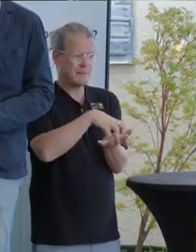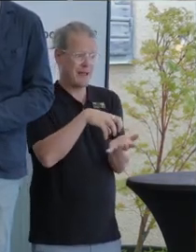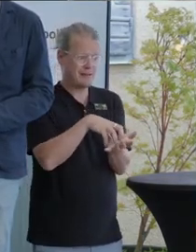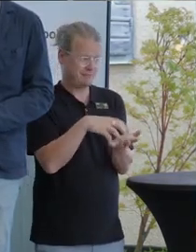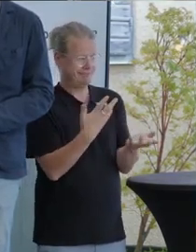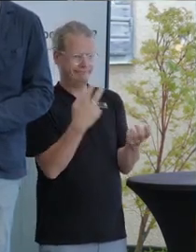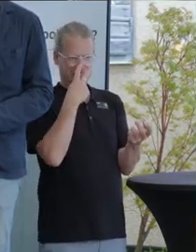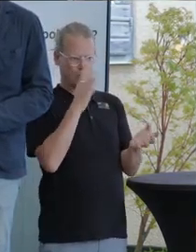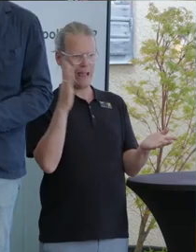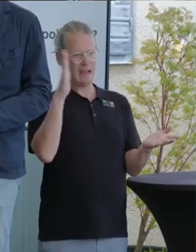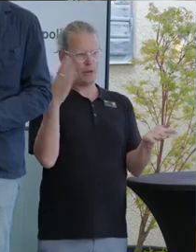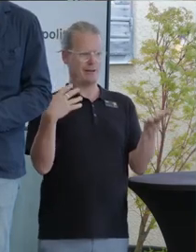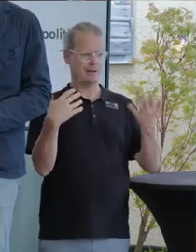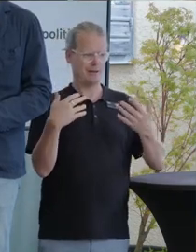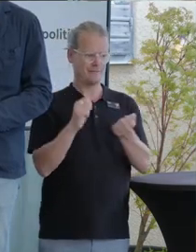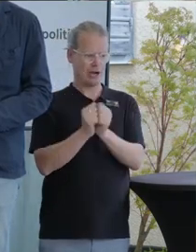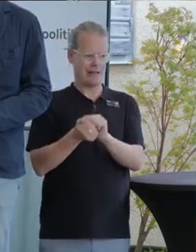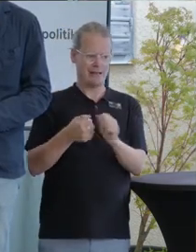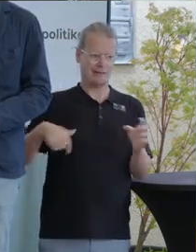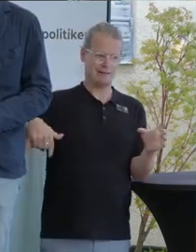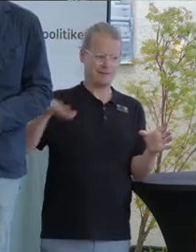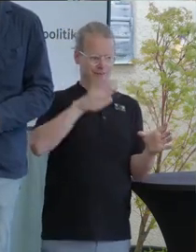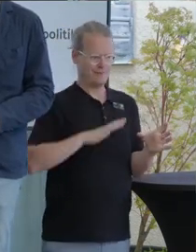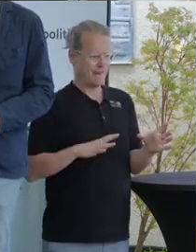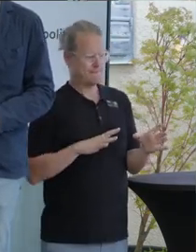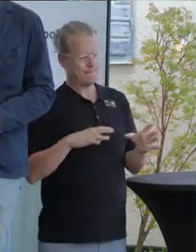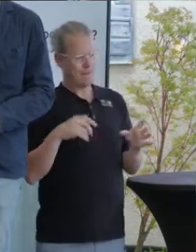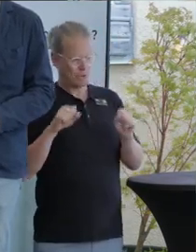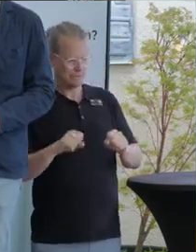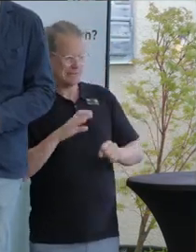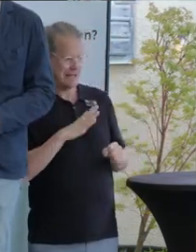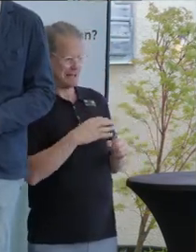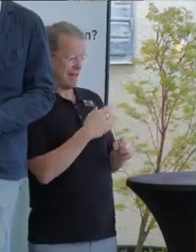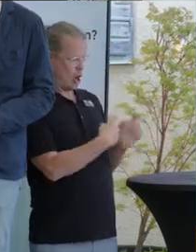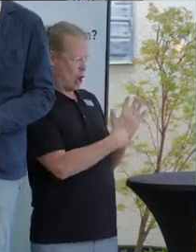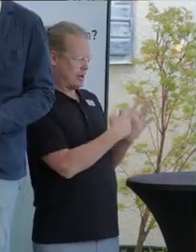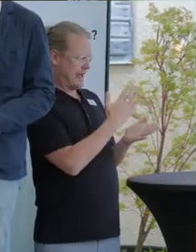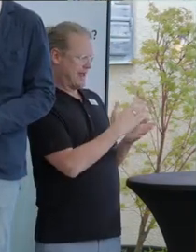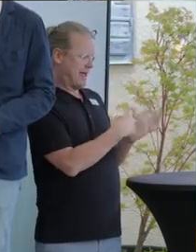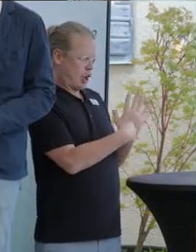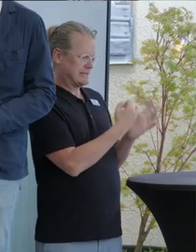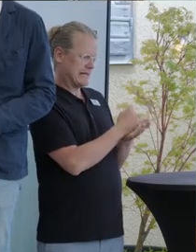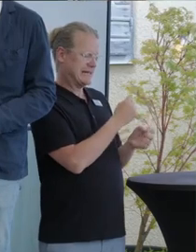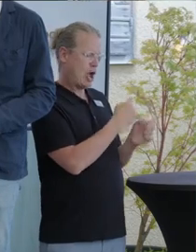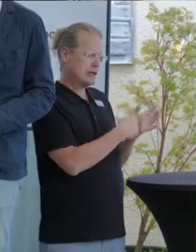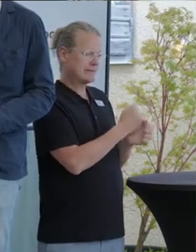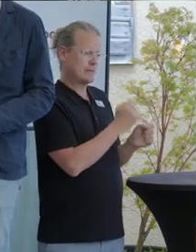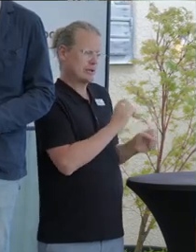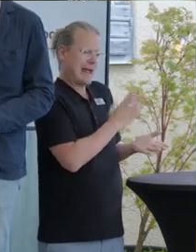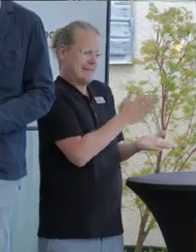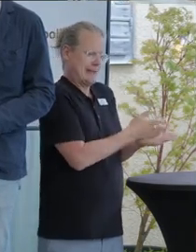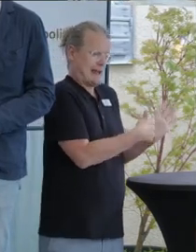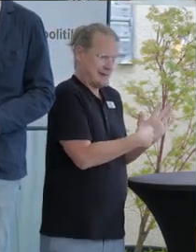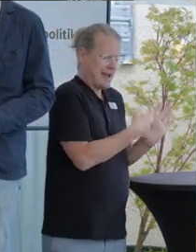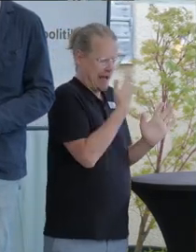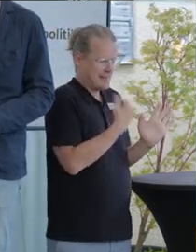det finnas liksom, en upphovsrättslagstiftning i grunden för att man ska veta att man får avkastning på det man satsar på att ta fram de här innovationerna och